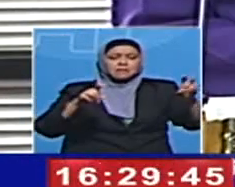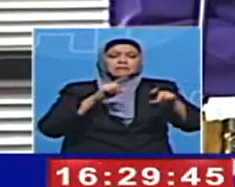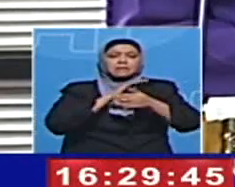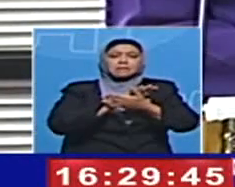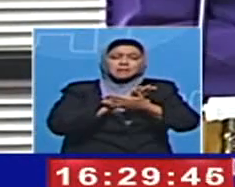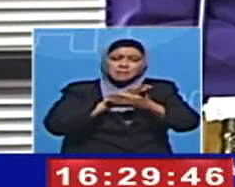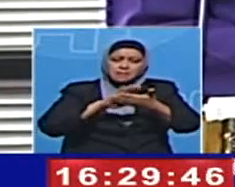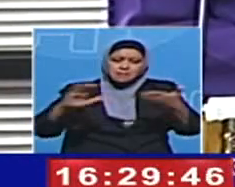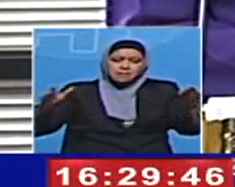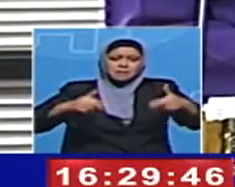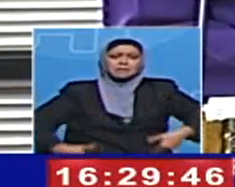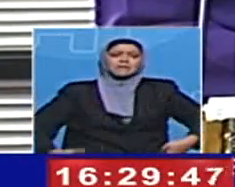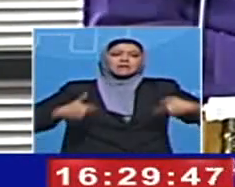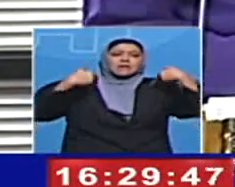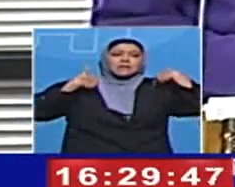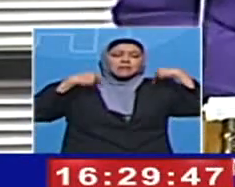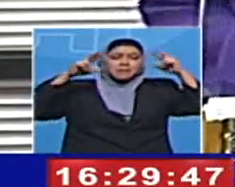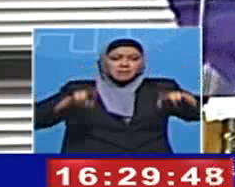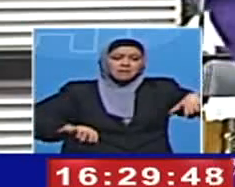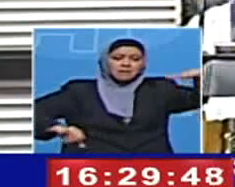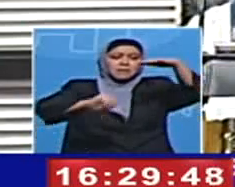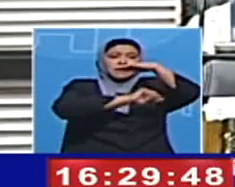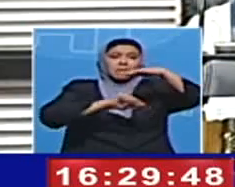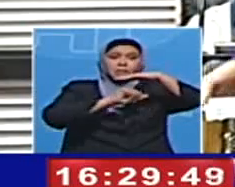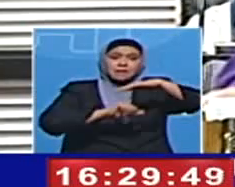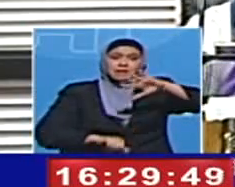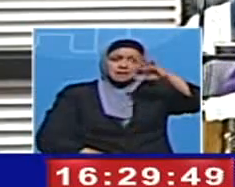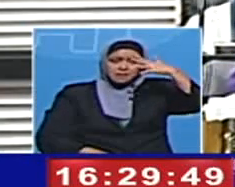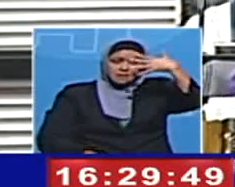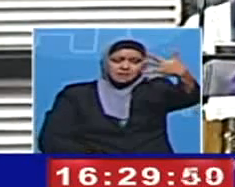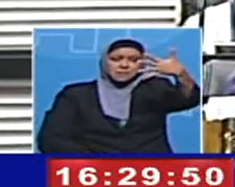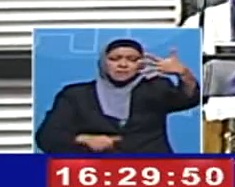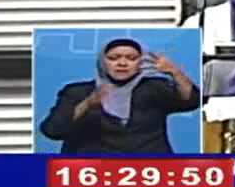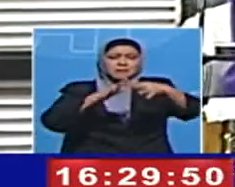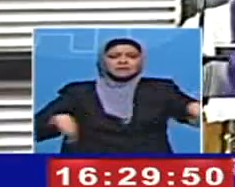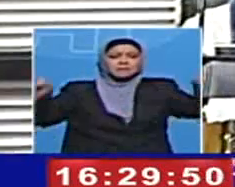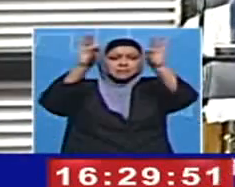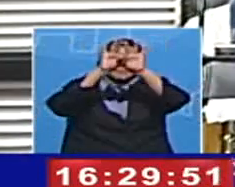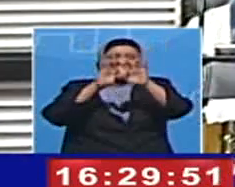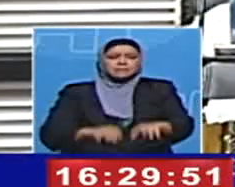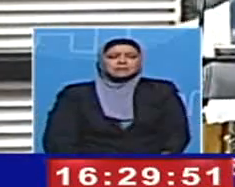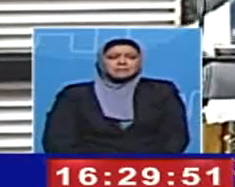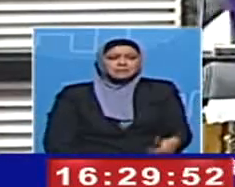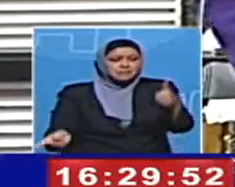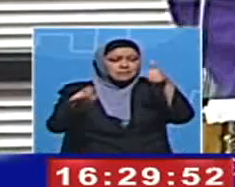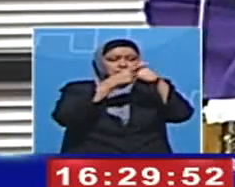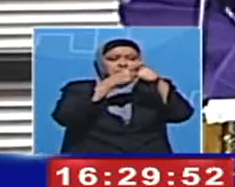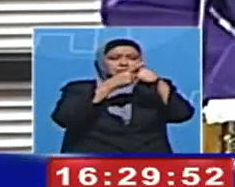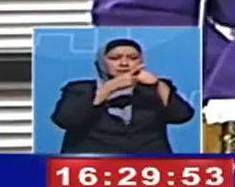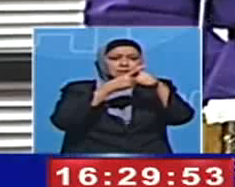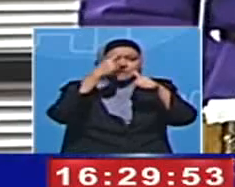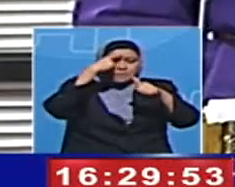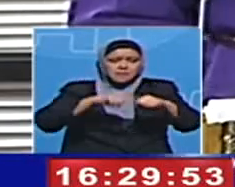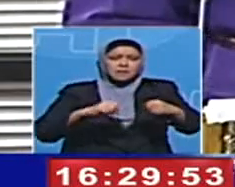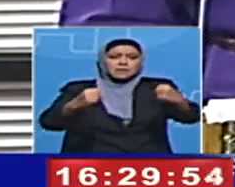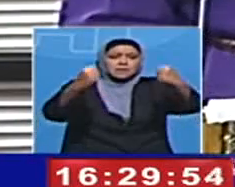kehidupan rakyat bertunjangkan lima keutamaan tuan yang dipertua keutamaan pertama memperteguh